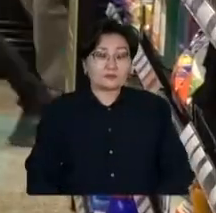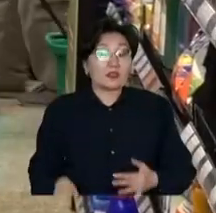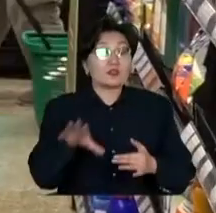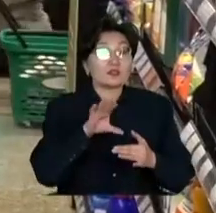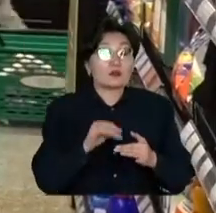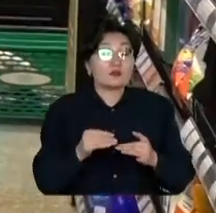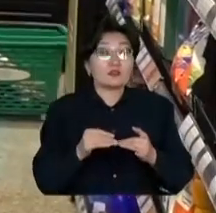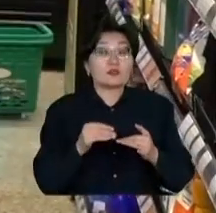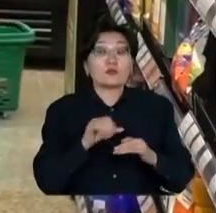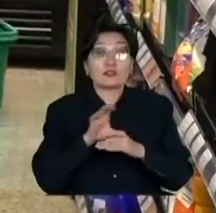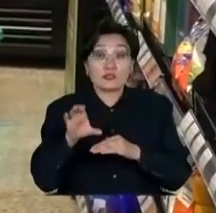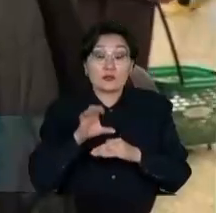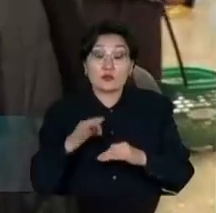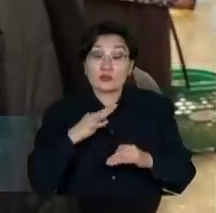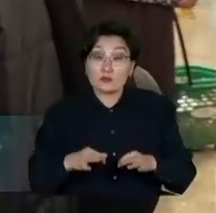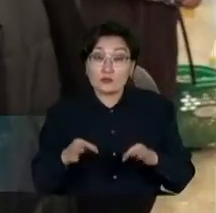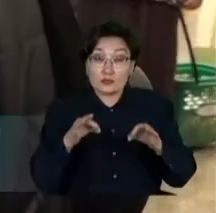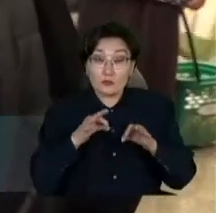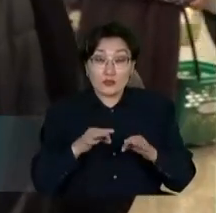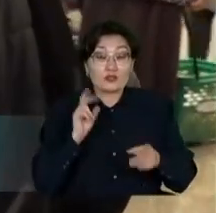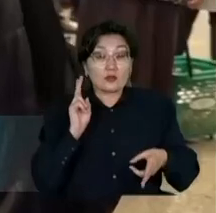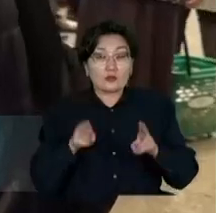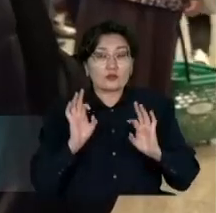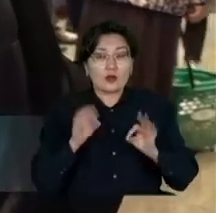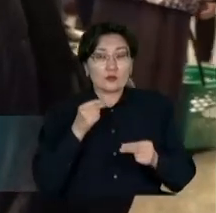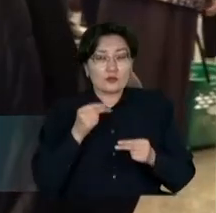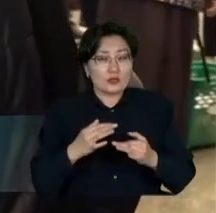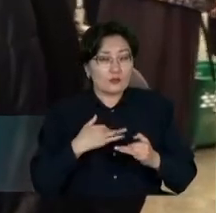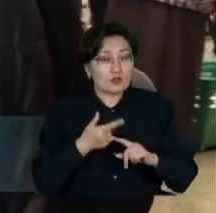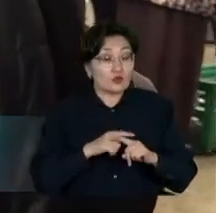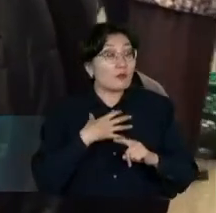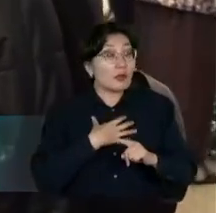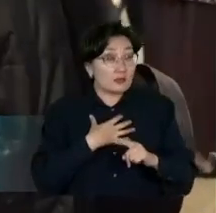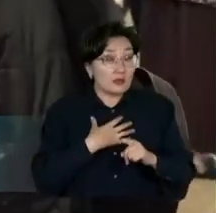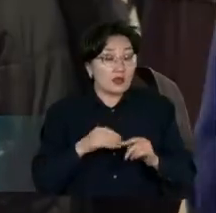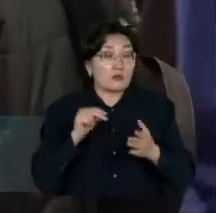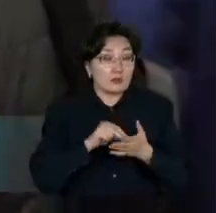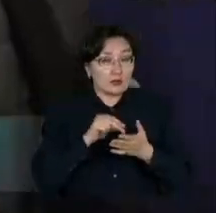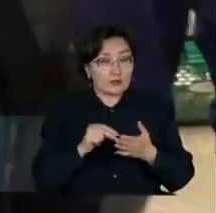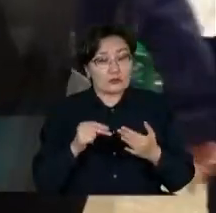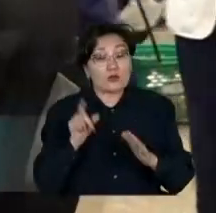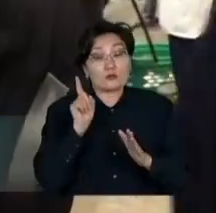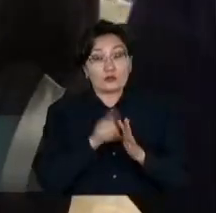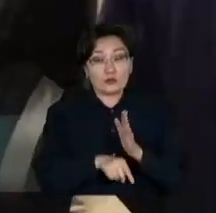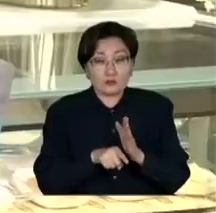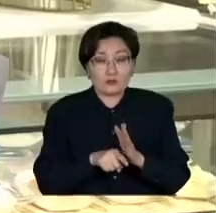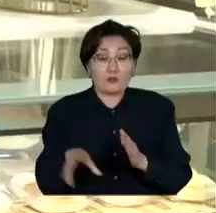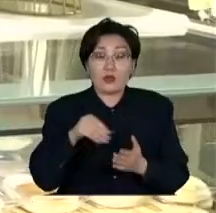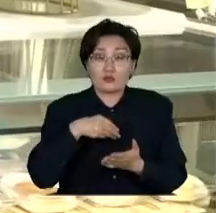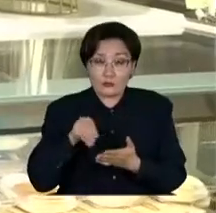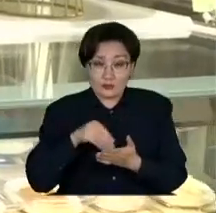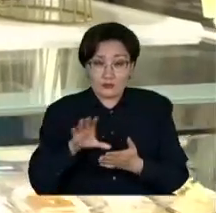Барлығын өздері өндіреді деп ұлым айтқан. Мен өзім аспазбын. Дұрыс тамақтану мен үшін өте маңызды. Бағасы қолжетімді, себетті толтырып алдым.